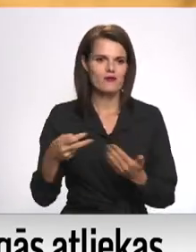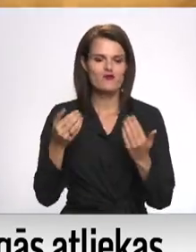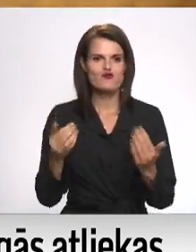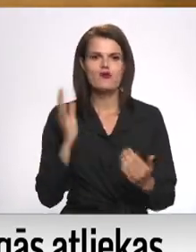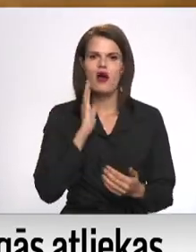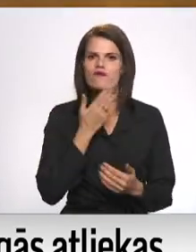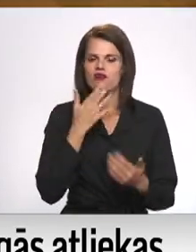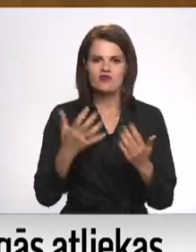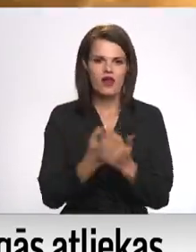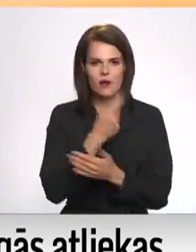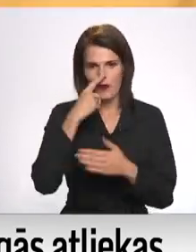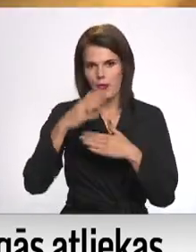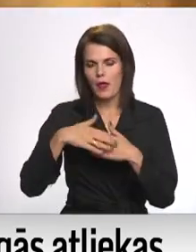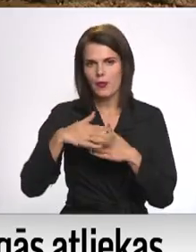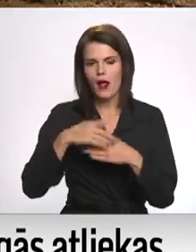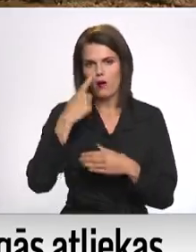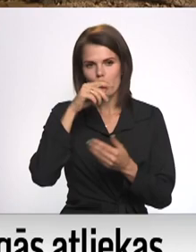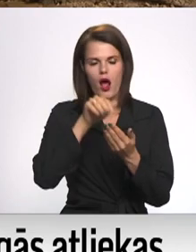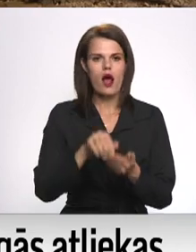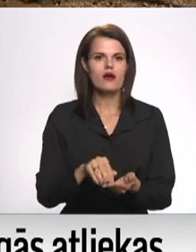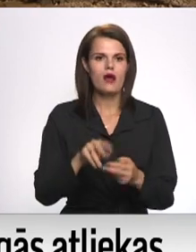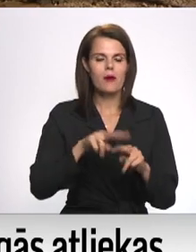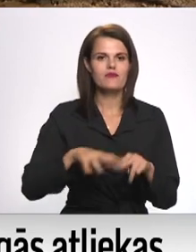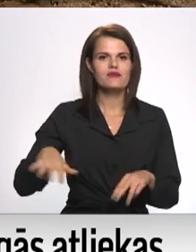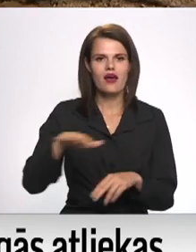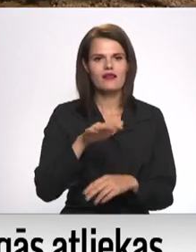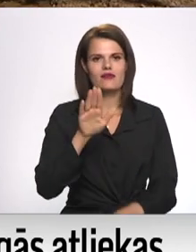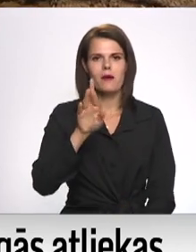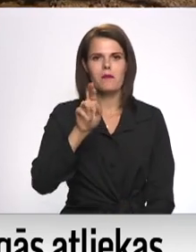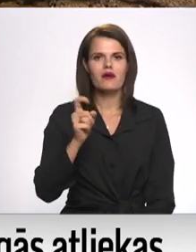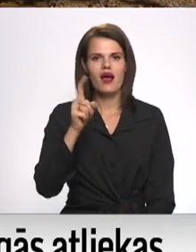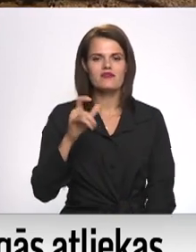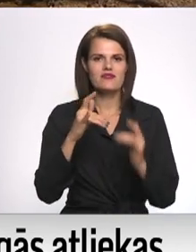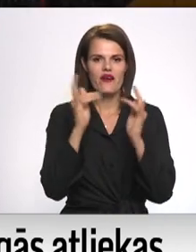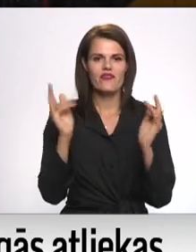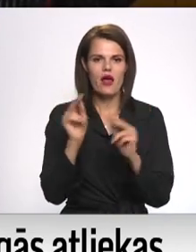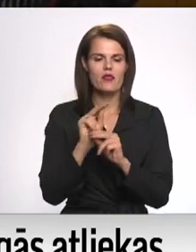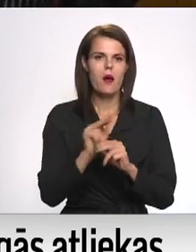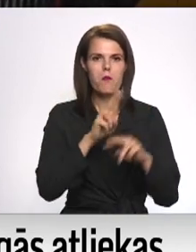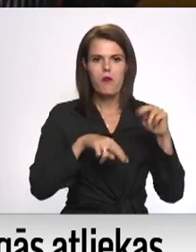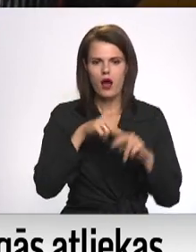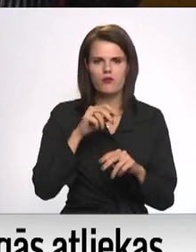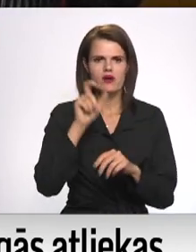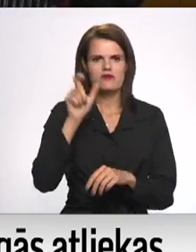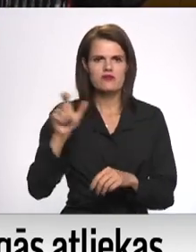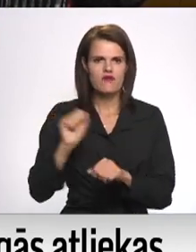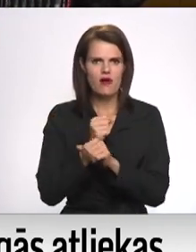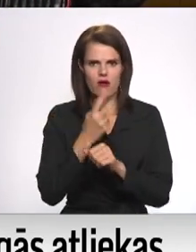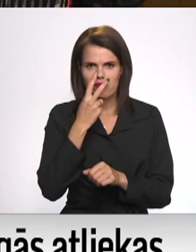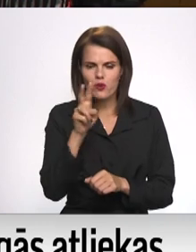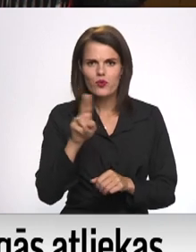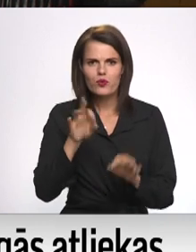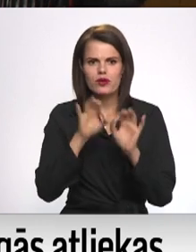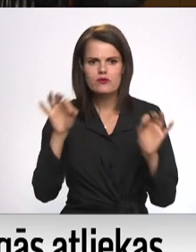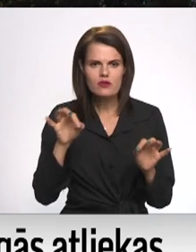tika atrastas turpat netālu no kapsētas Brasas tilta pārbūves zonā. Cilvēku kaulus jūnija sākumā uzgāja būvnieki un